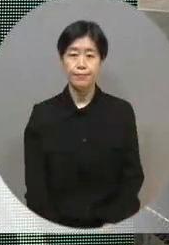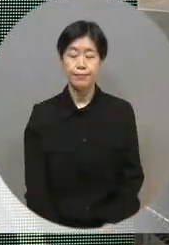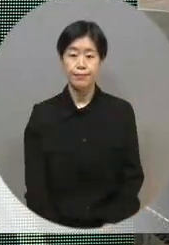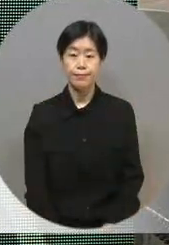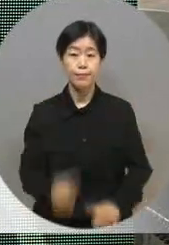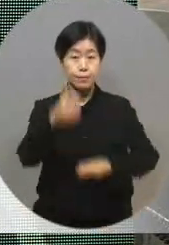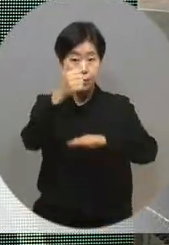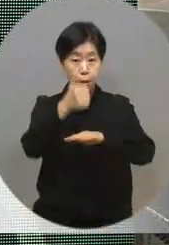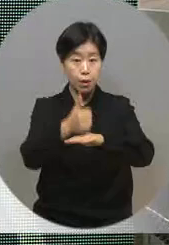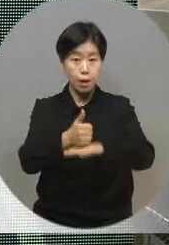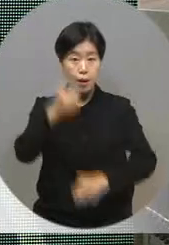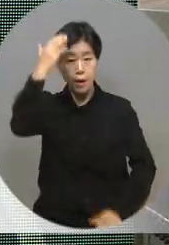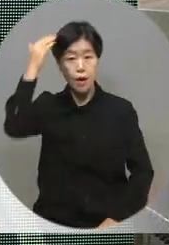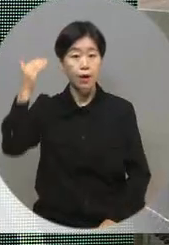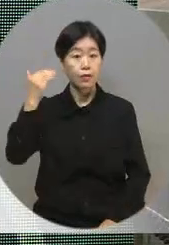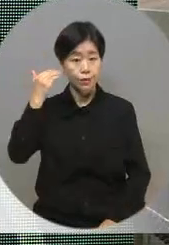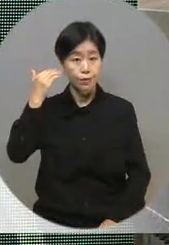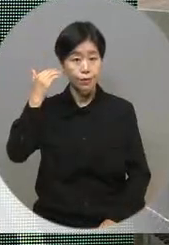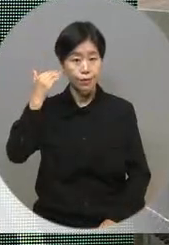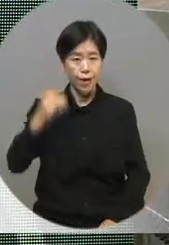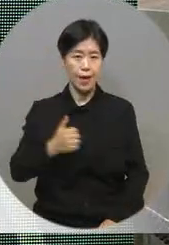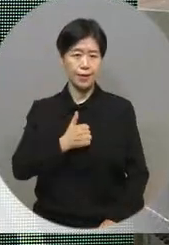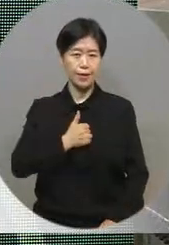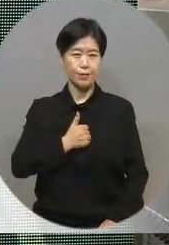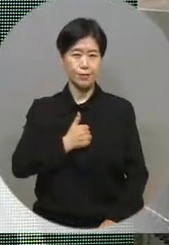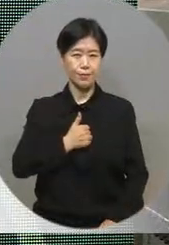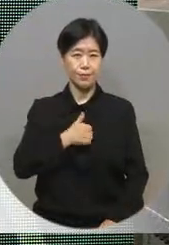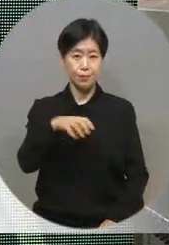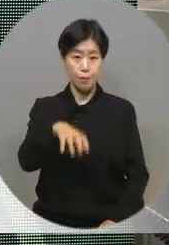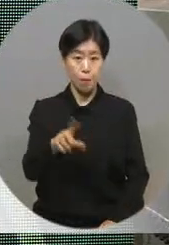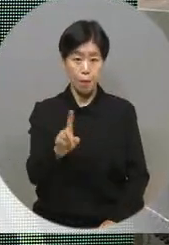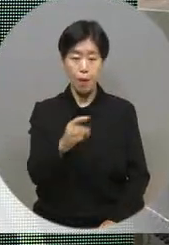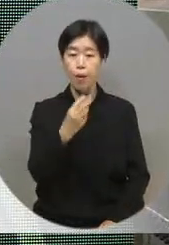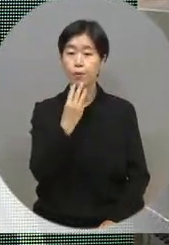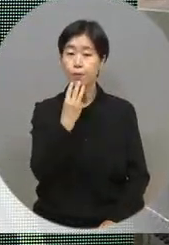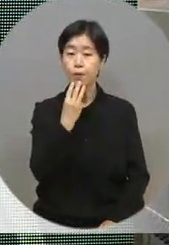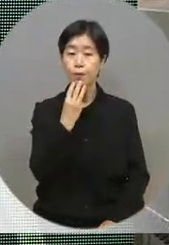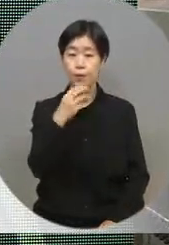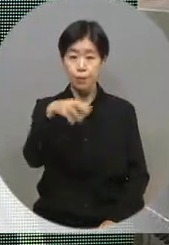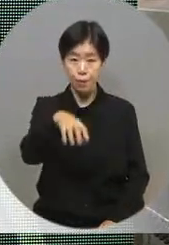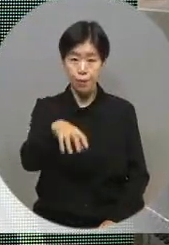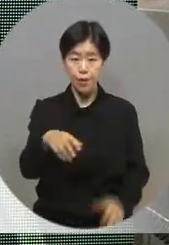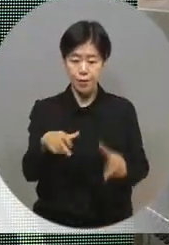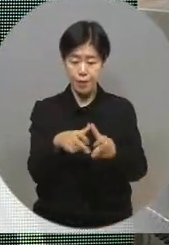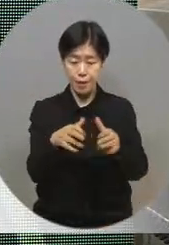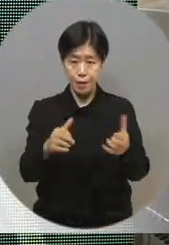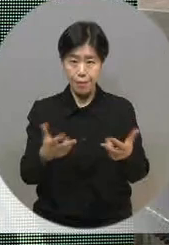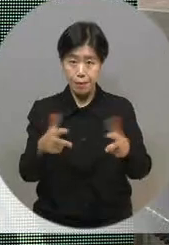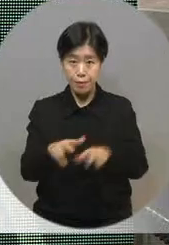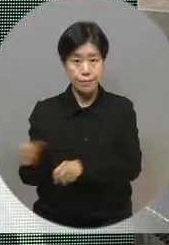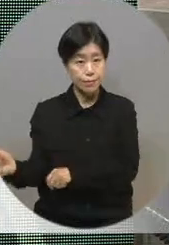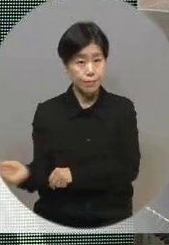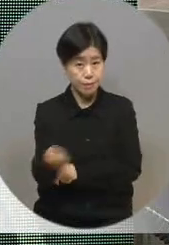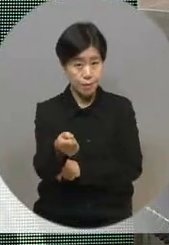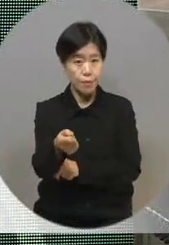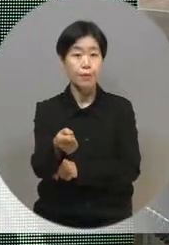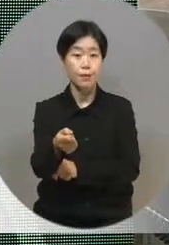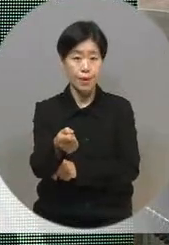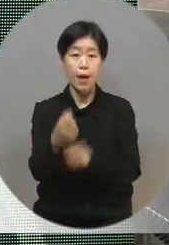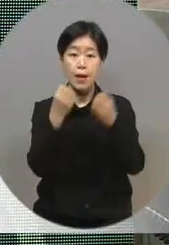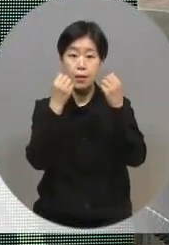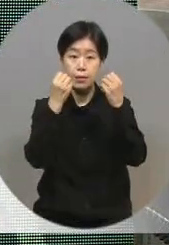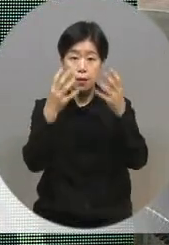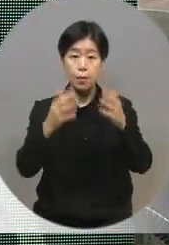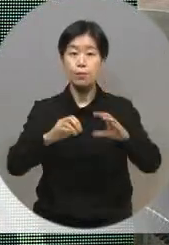키워왔습니다. 그 결과 대한민국의 자랑스러운 수도 서울에서 장애인 파크 골프라는